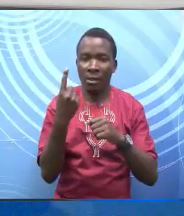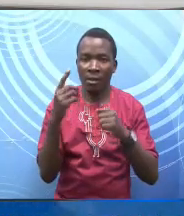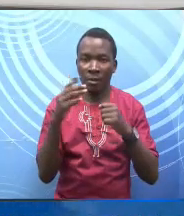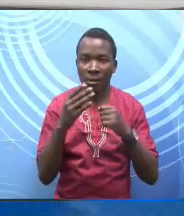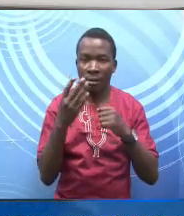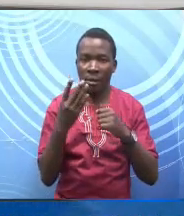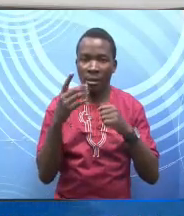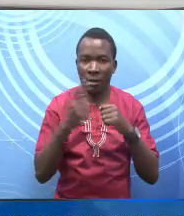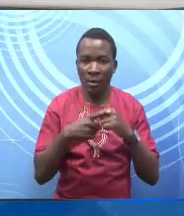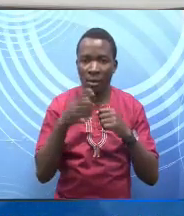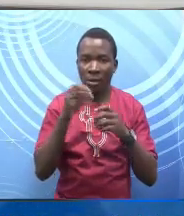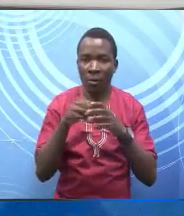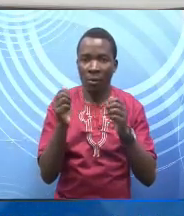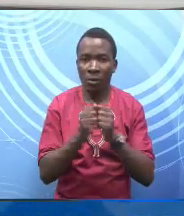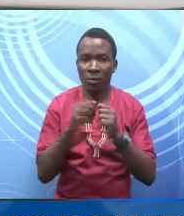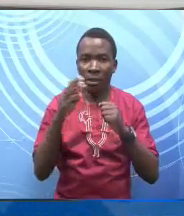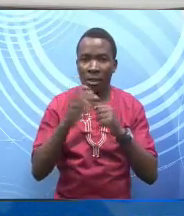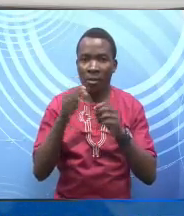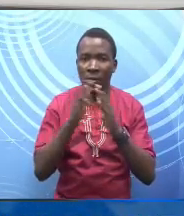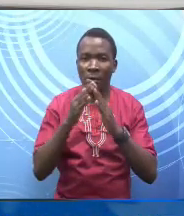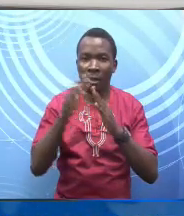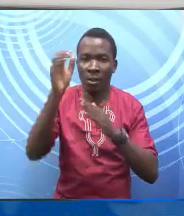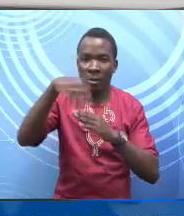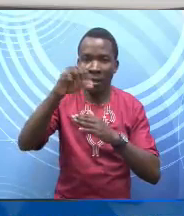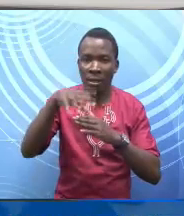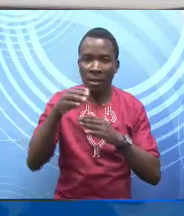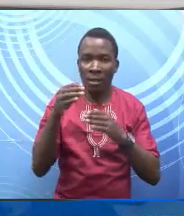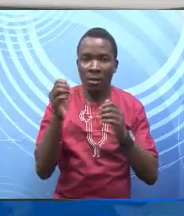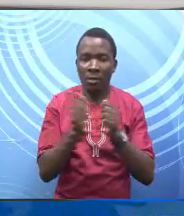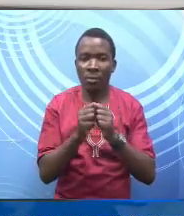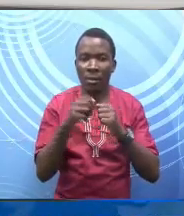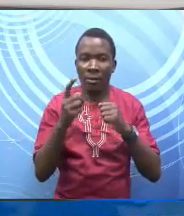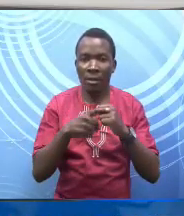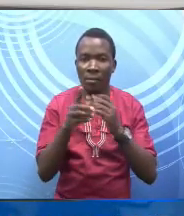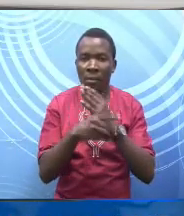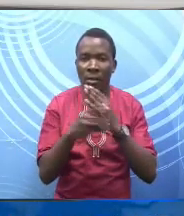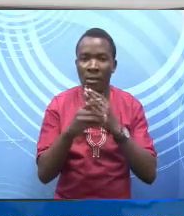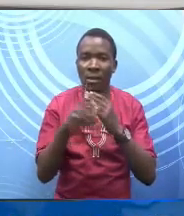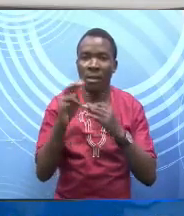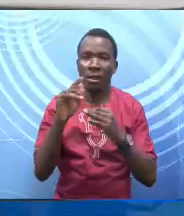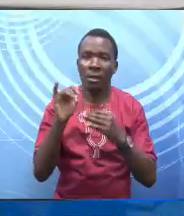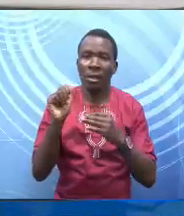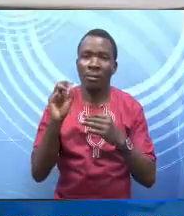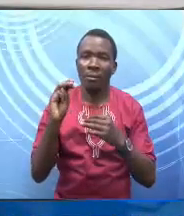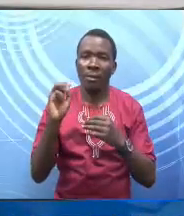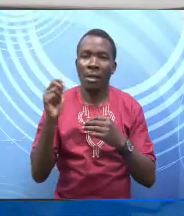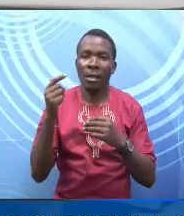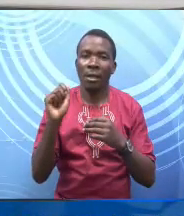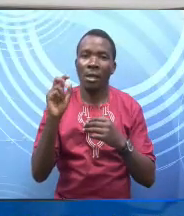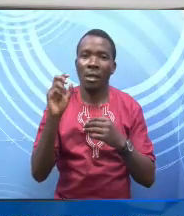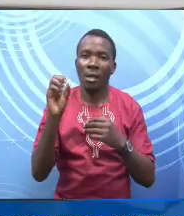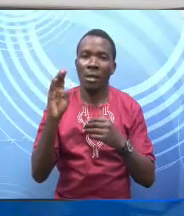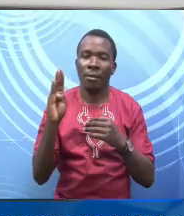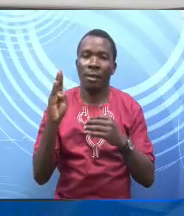146 bakaba barimo 19 bo mu mujyi wa Kigali, 16 bo mu karere ka Nyamagabe, 15 bo mu karere